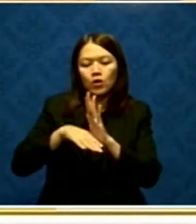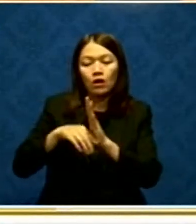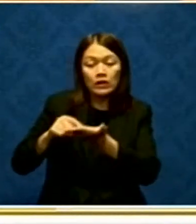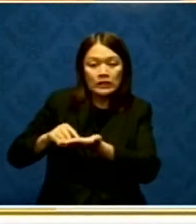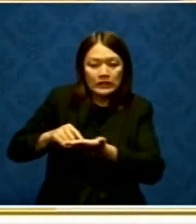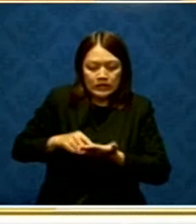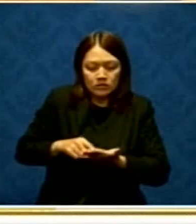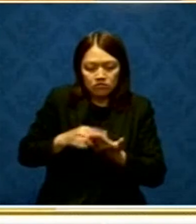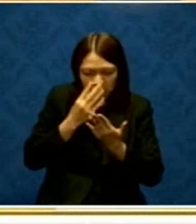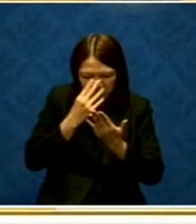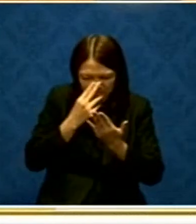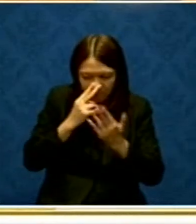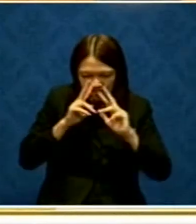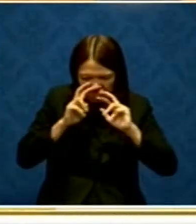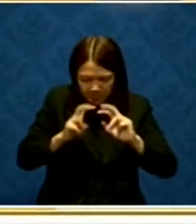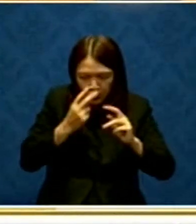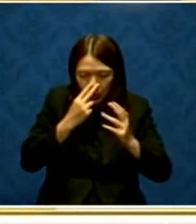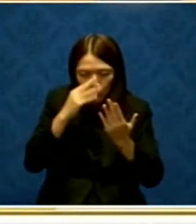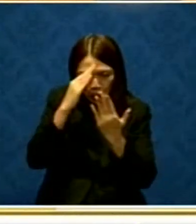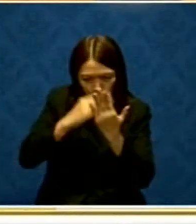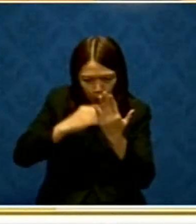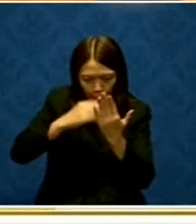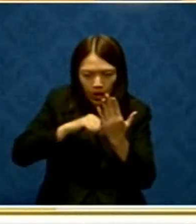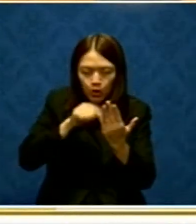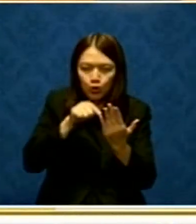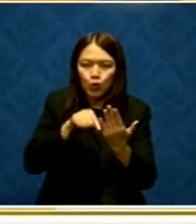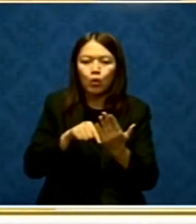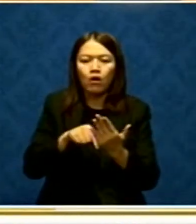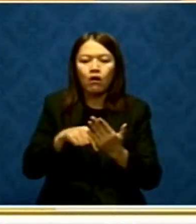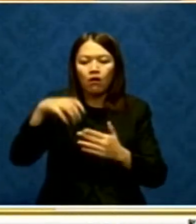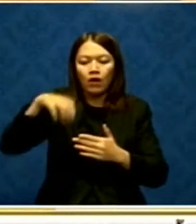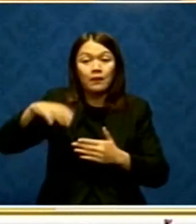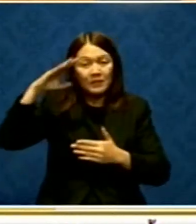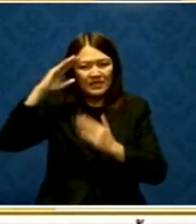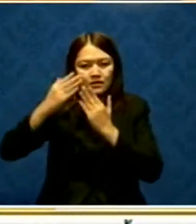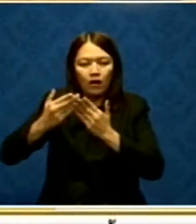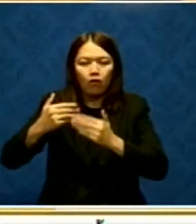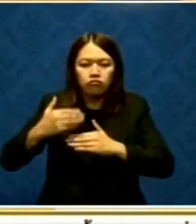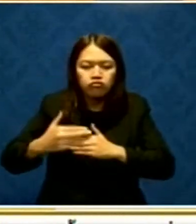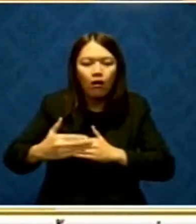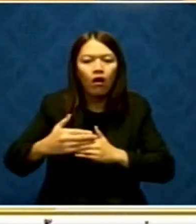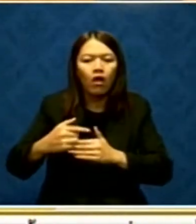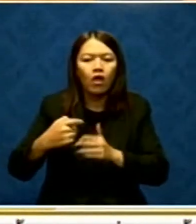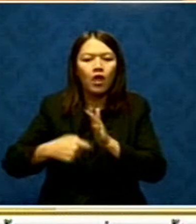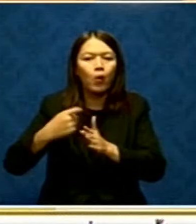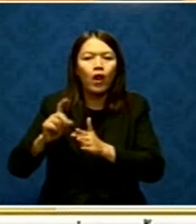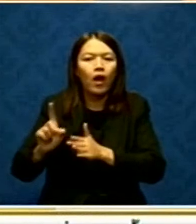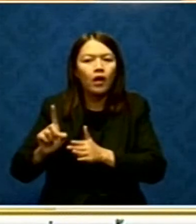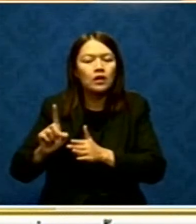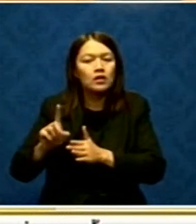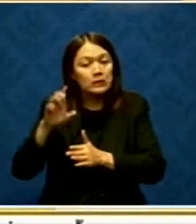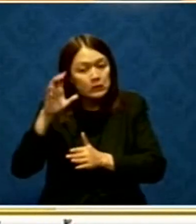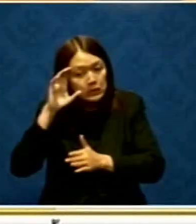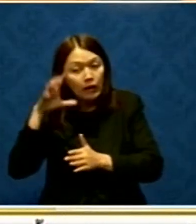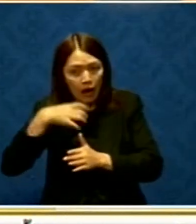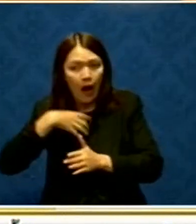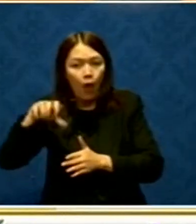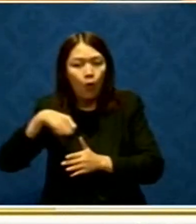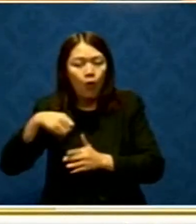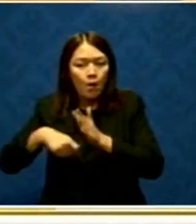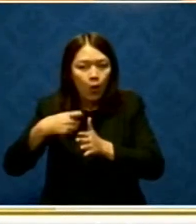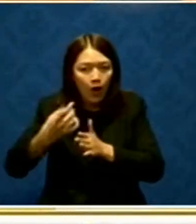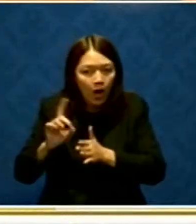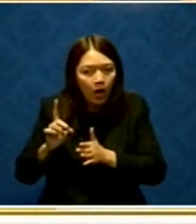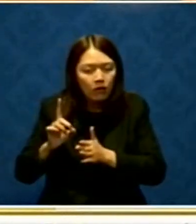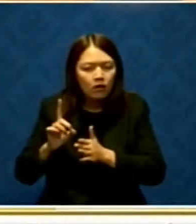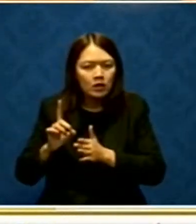งแล้วผมจะศึกษารายละเอียดว่าถ้ากองทัพเขาบอกว่าจะเดินหน้าต่อเขามีเหตุผลอะไรมีความเชื่อมั่นอะไรแล้